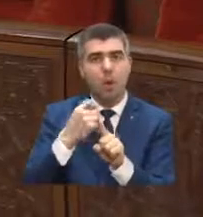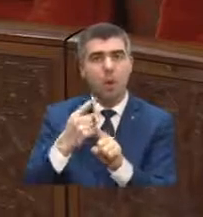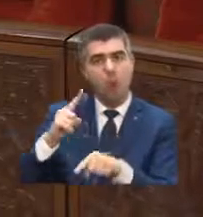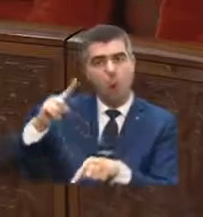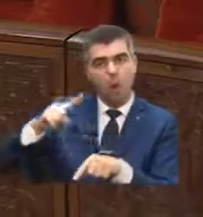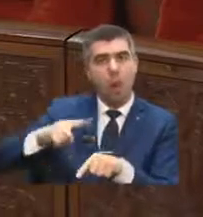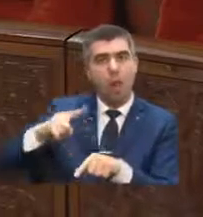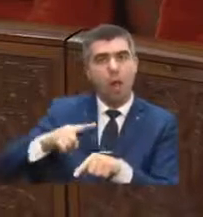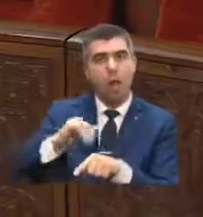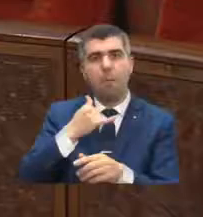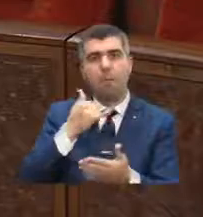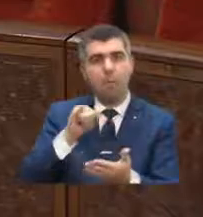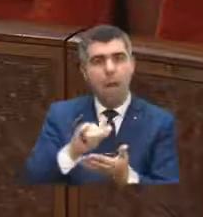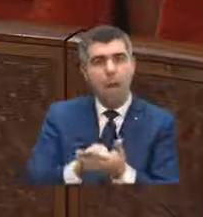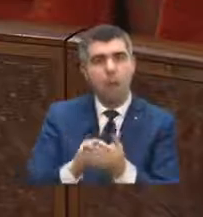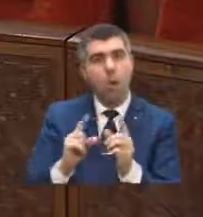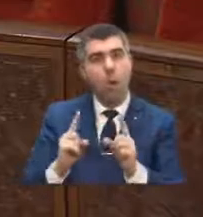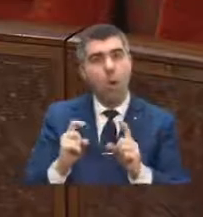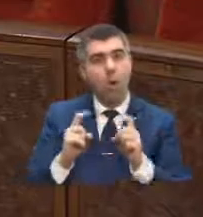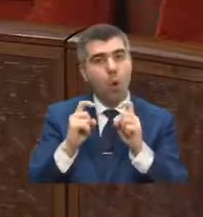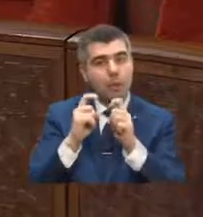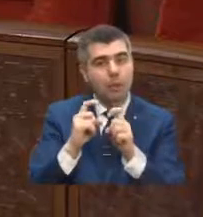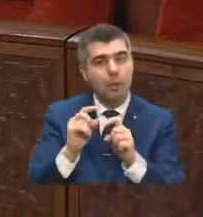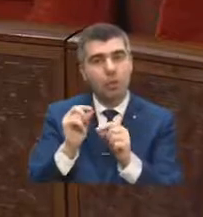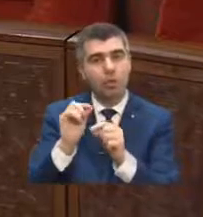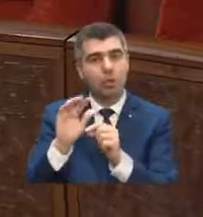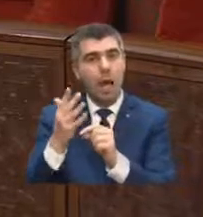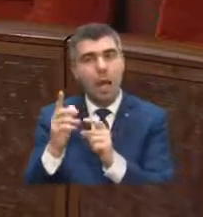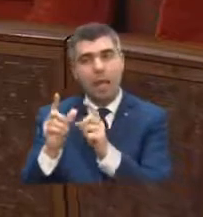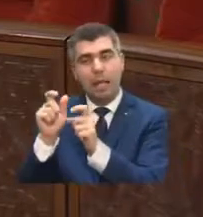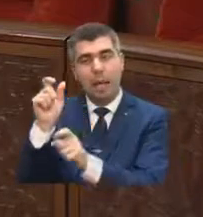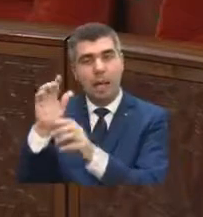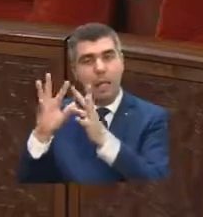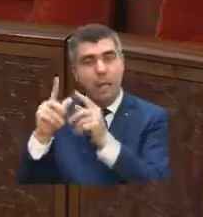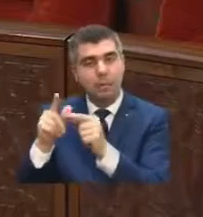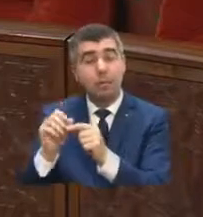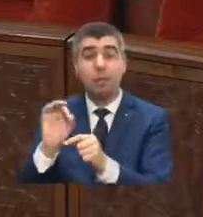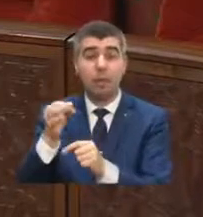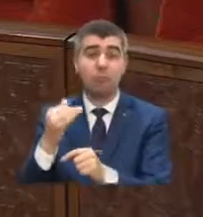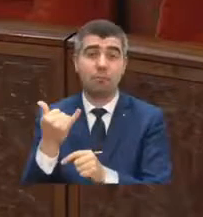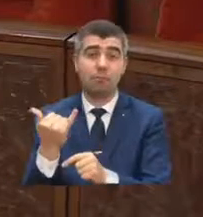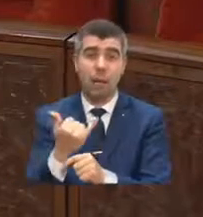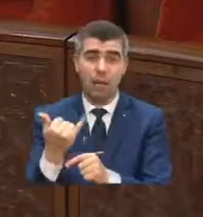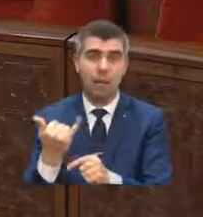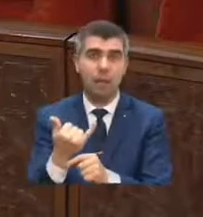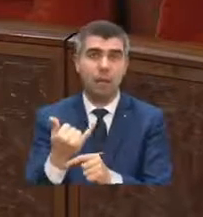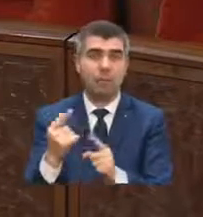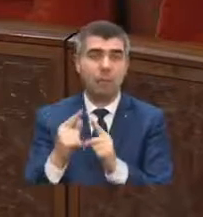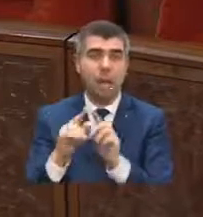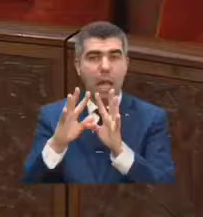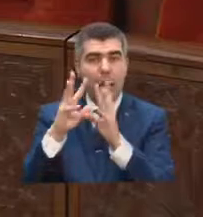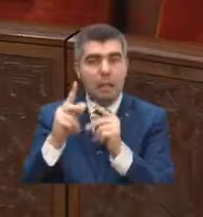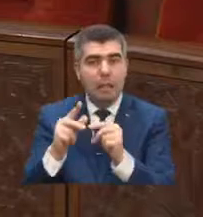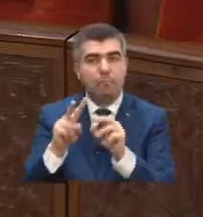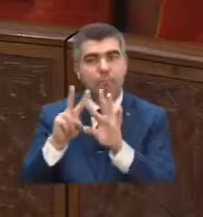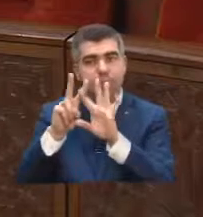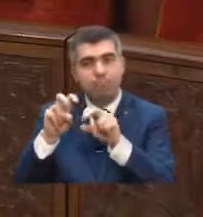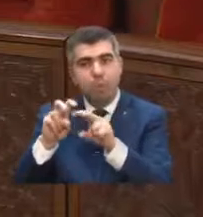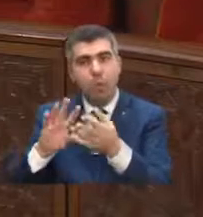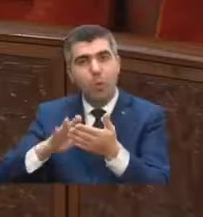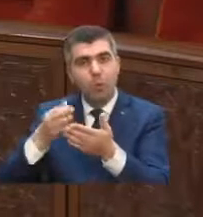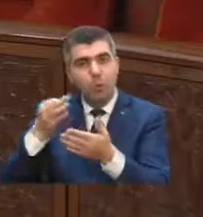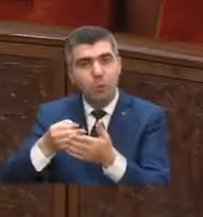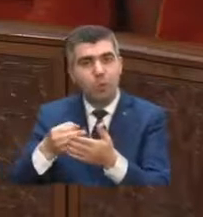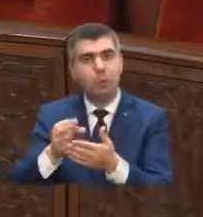شحال ماتوا بالسرطان وشحال. هذا الشيء خصنا نشتغلوا عليه لانه مهم فيما يتعلق بالاحصائيات واخذ فيما يتعلق